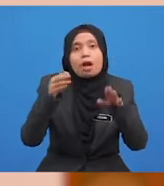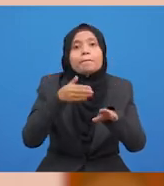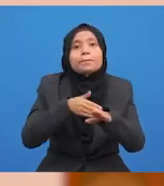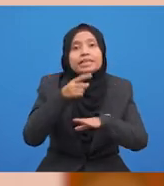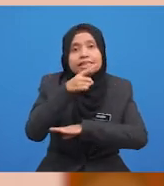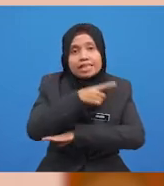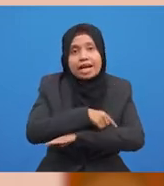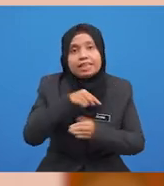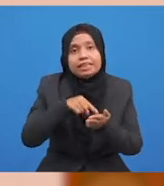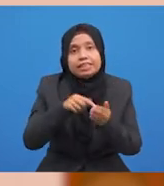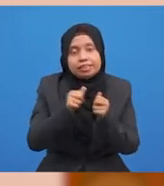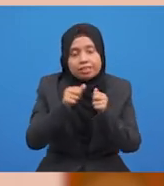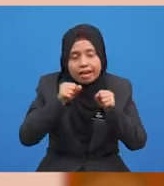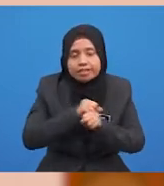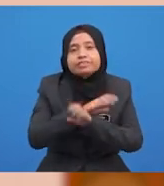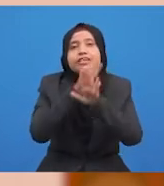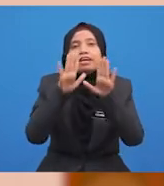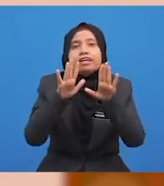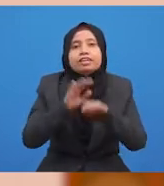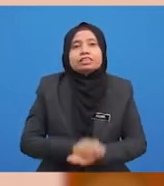pada hari ini dengan jelas.